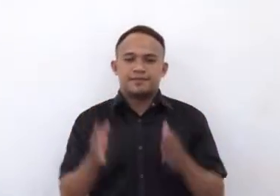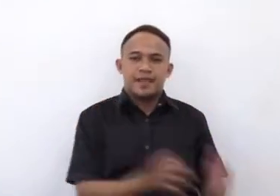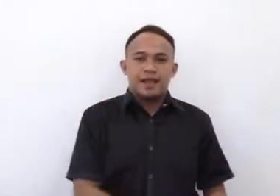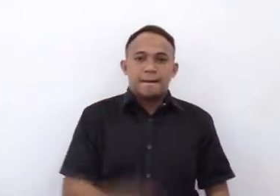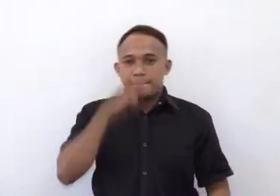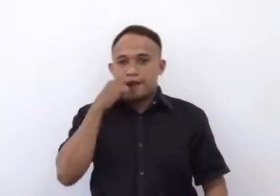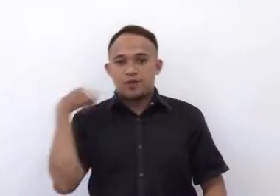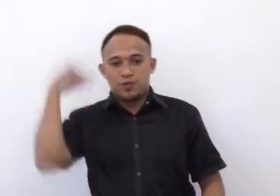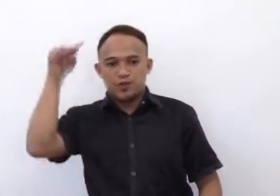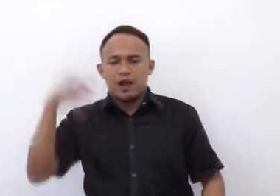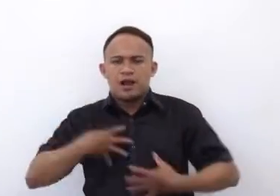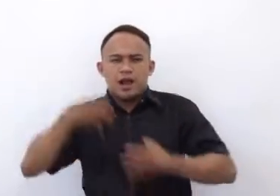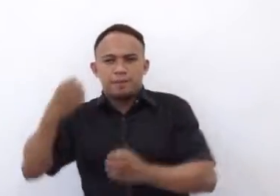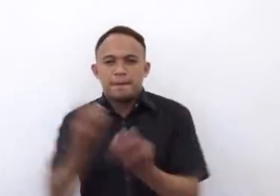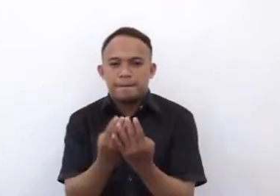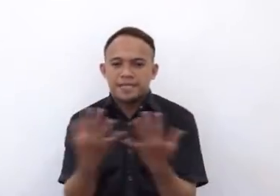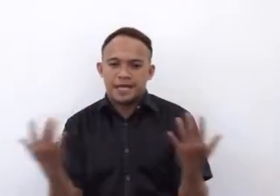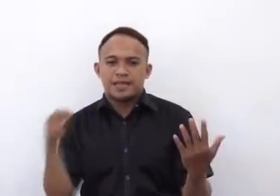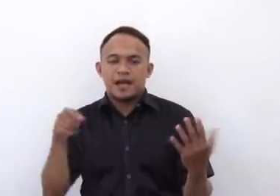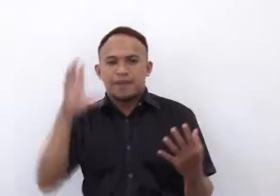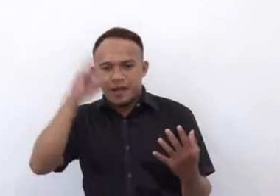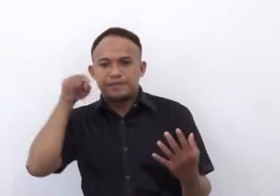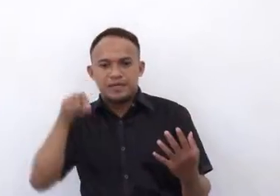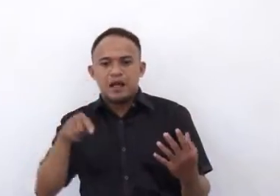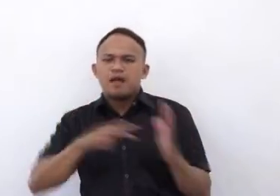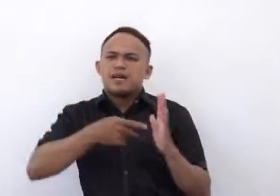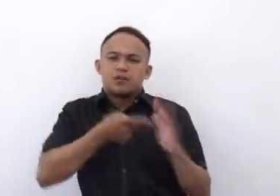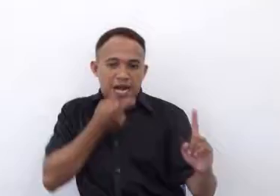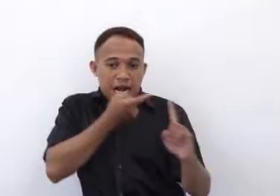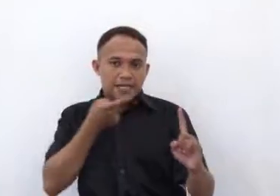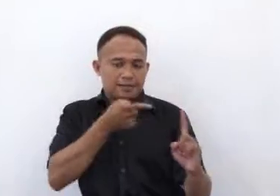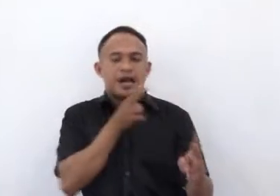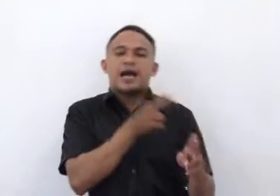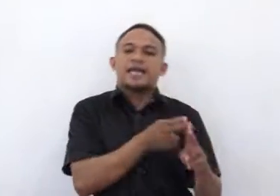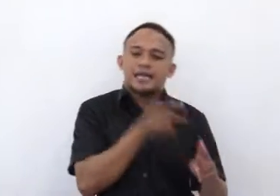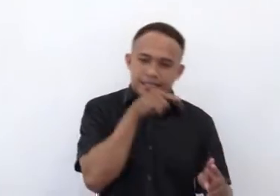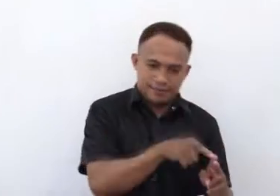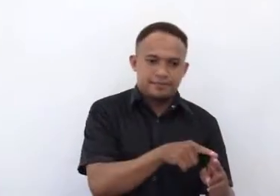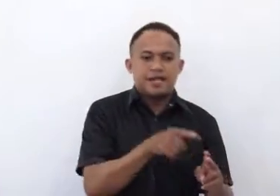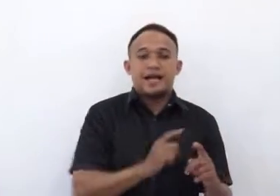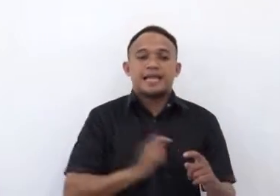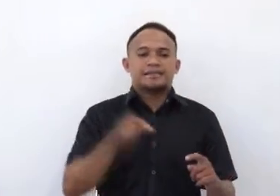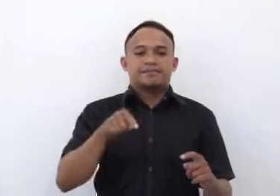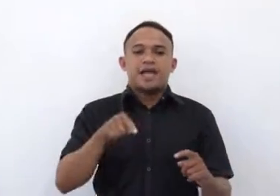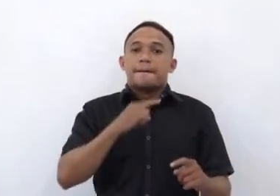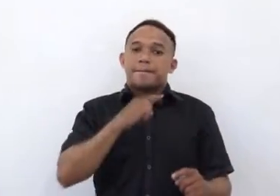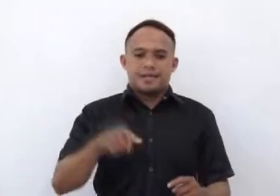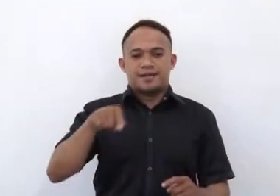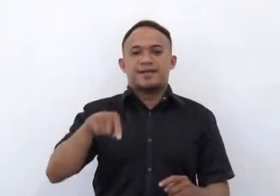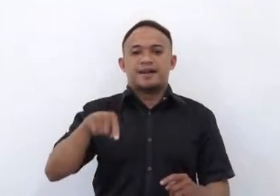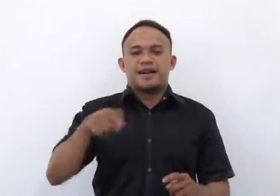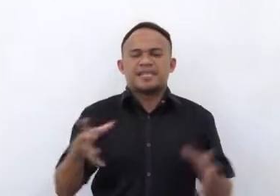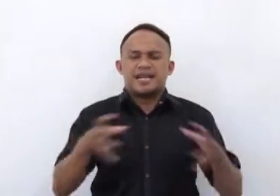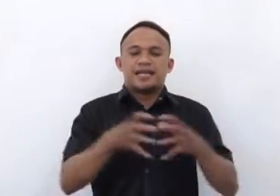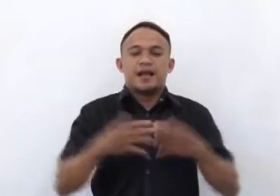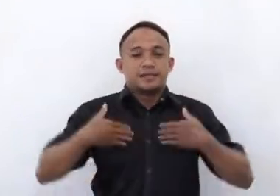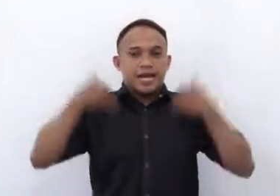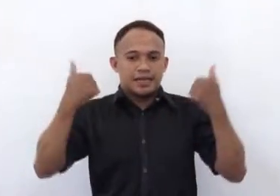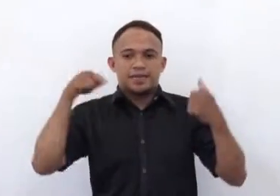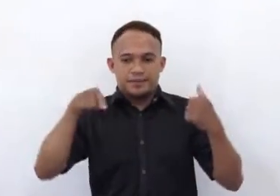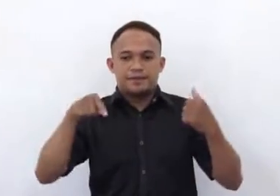dari upaya melindungi warga terpapar COVID-19. Saat ini lanjut, katanya kondisi